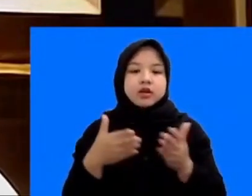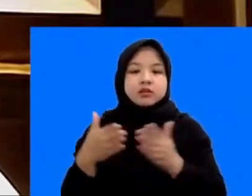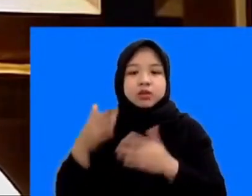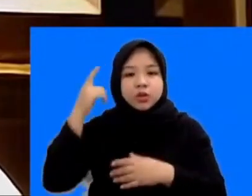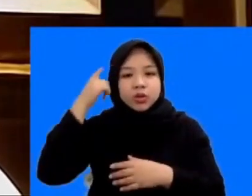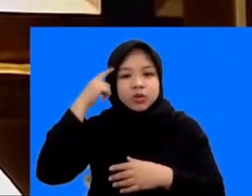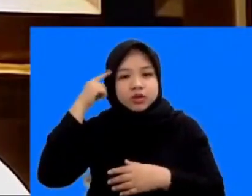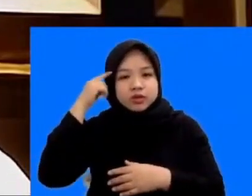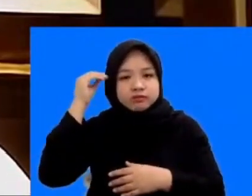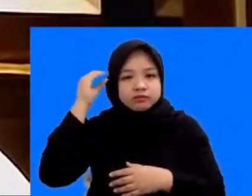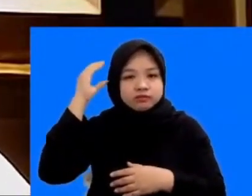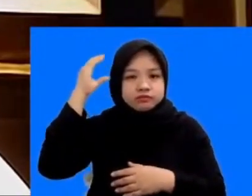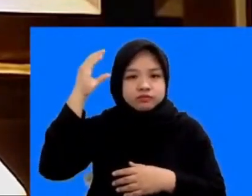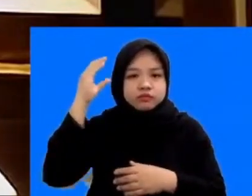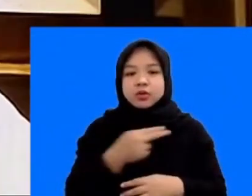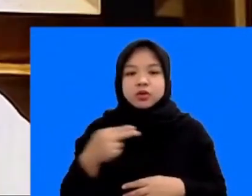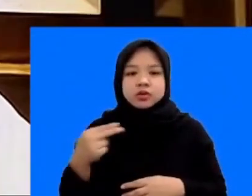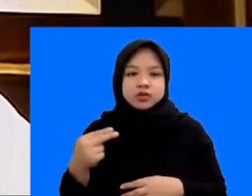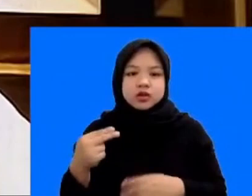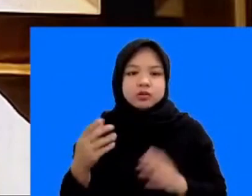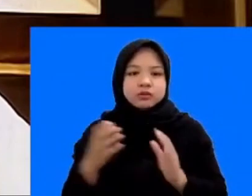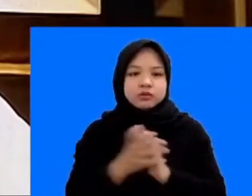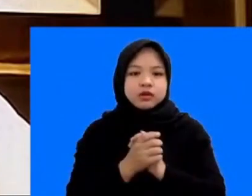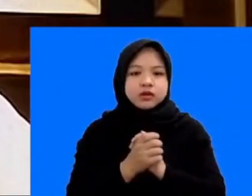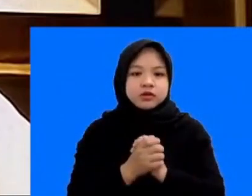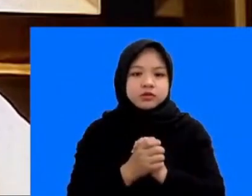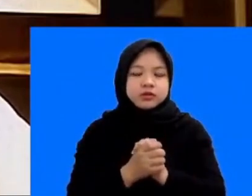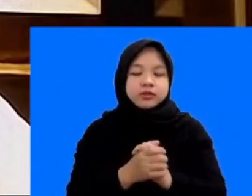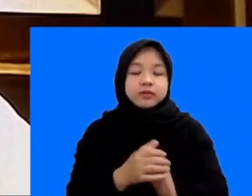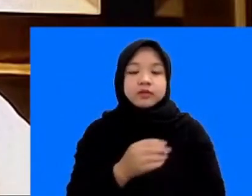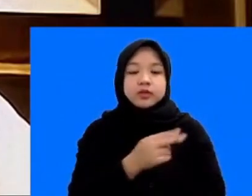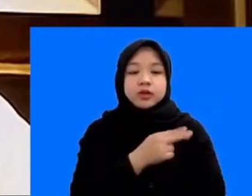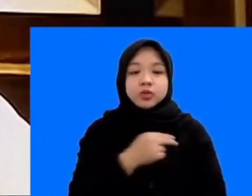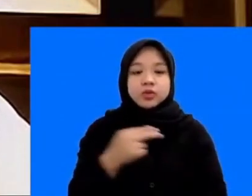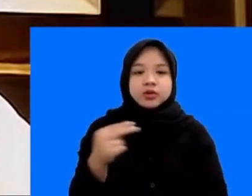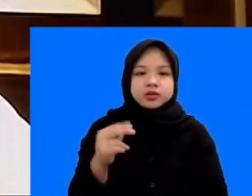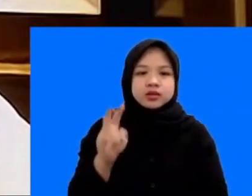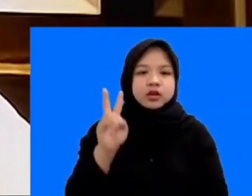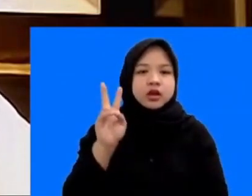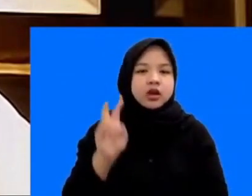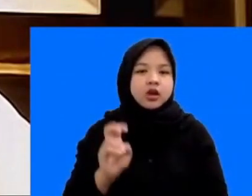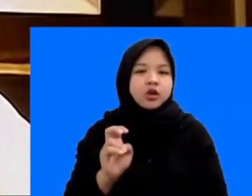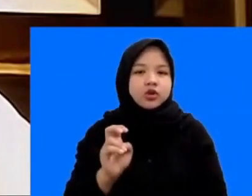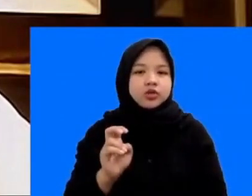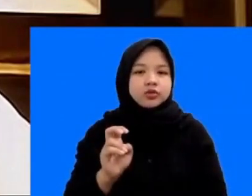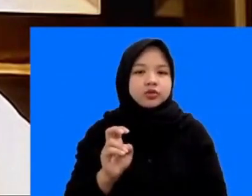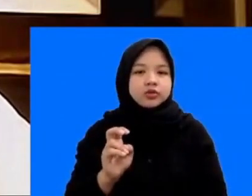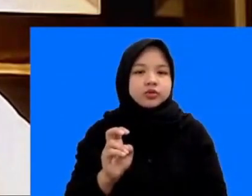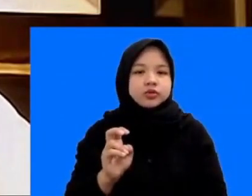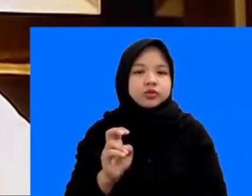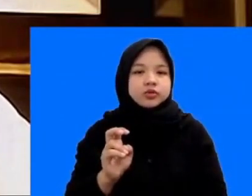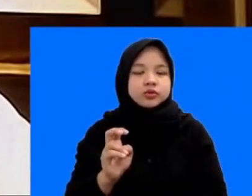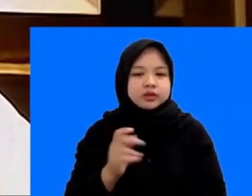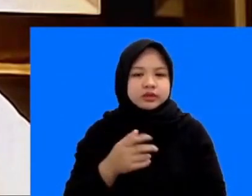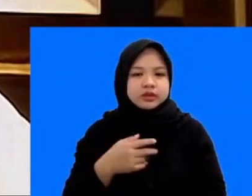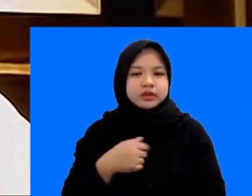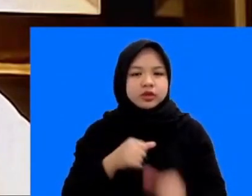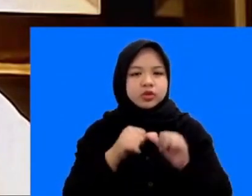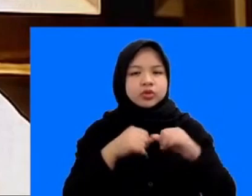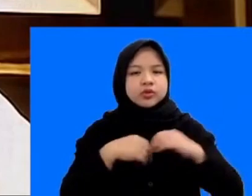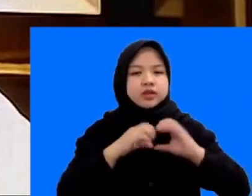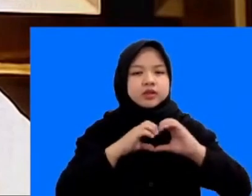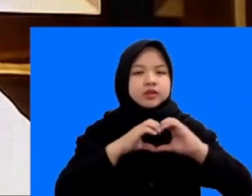afektif dan Indonesia harus kita terus cintai